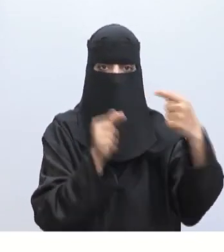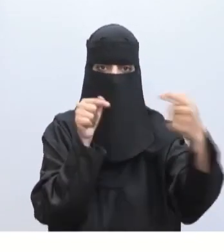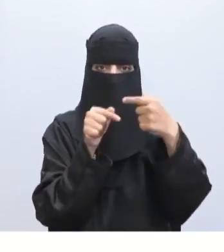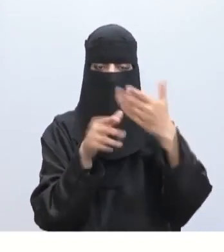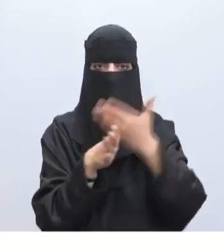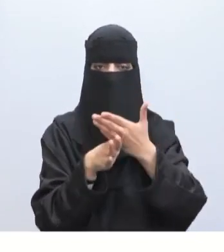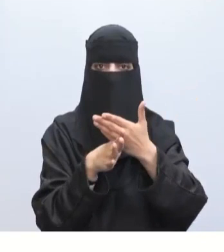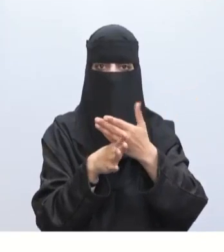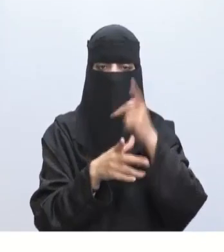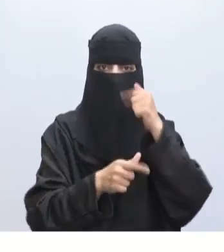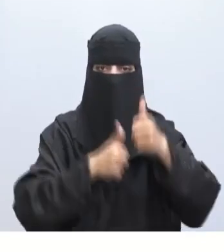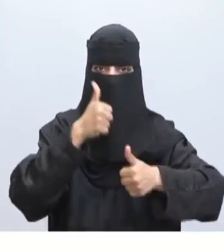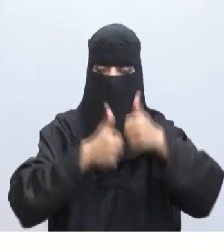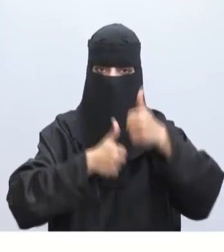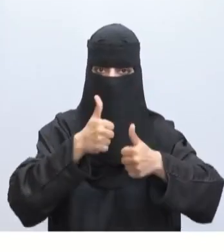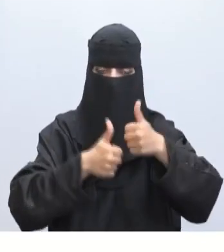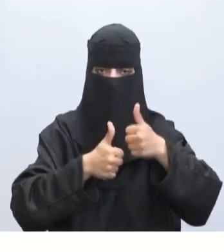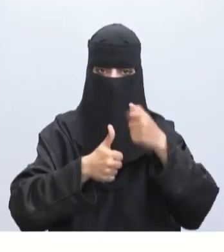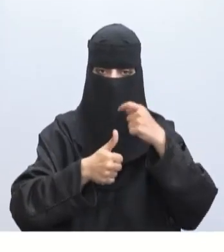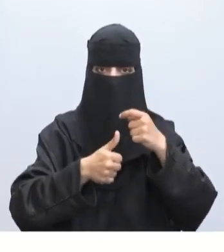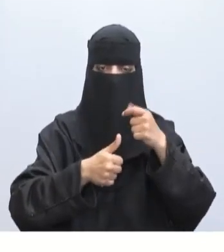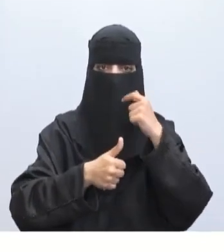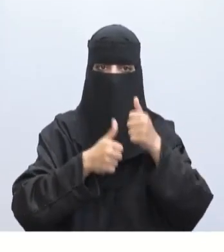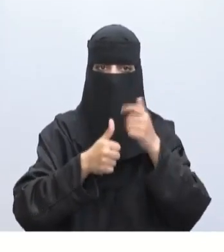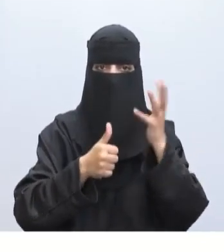كان يختبئ في فترات